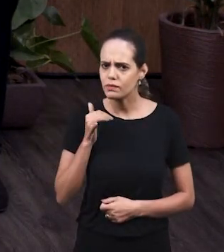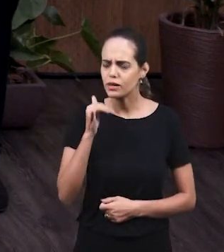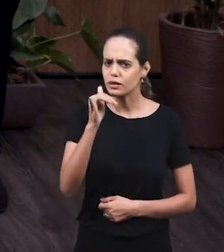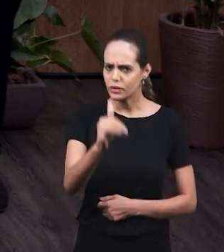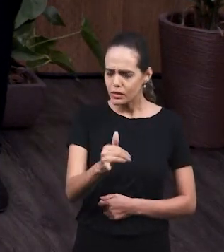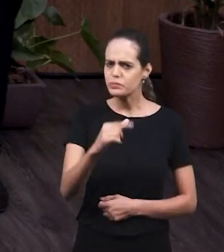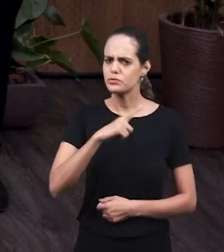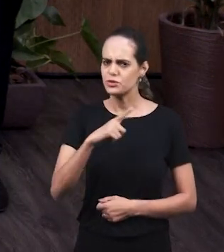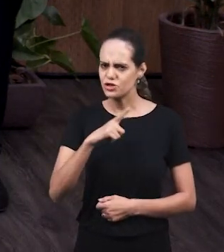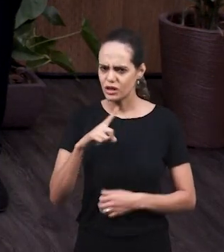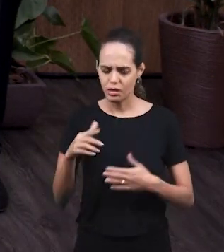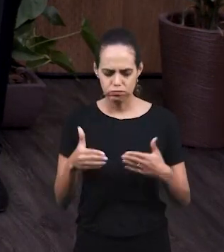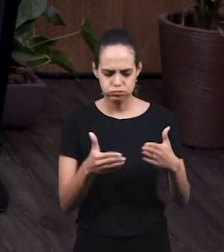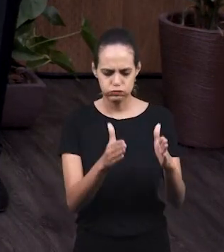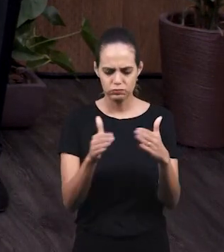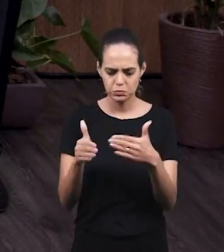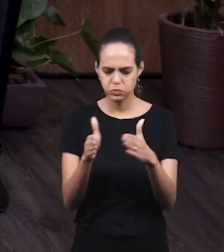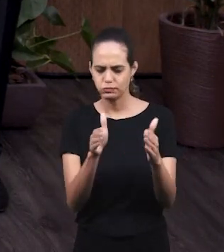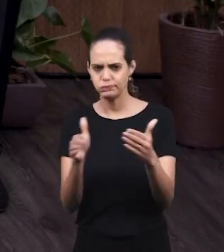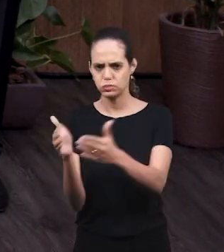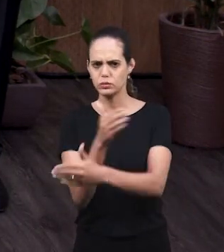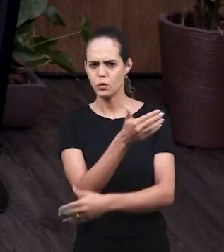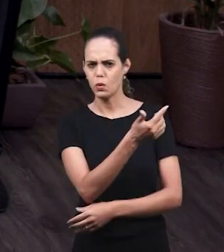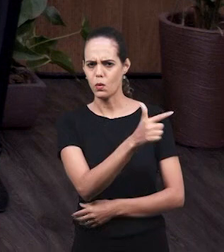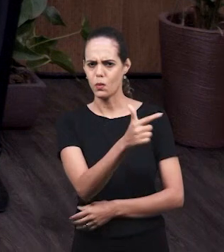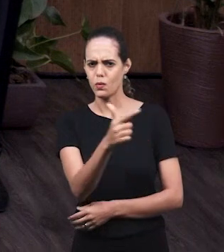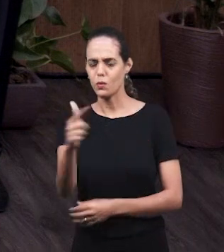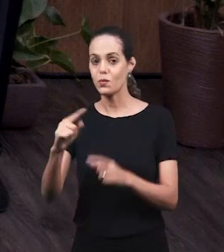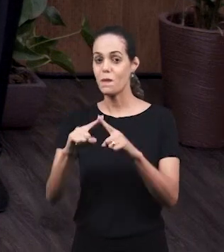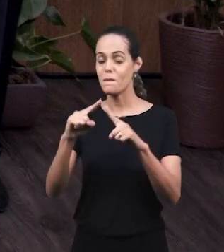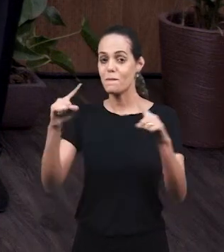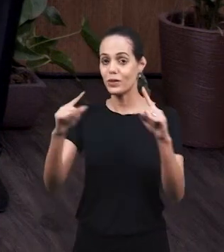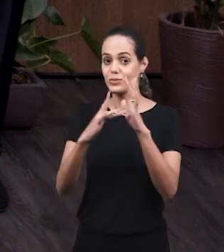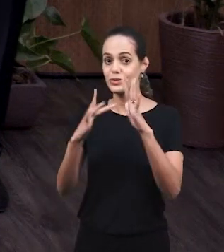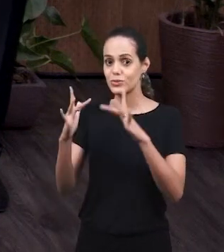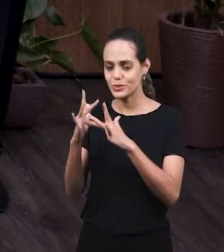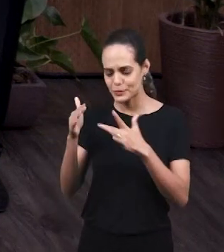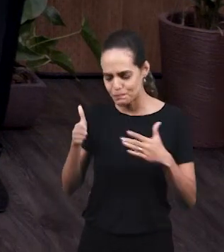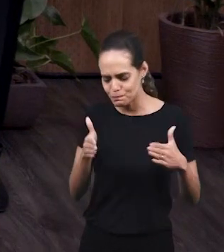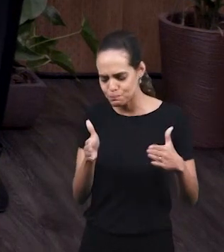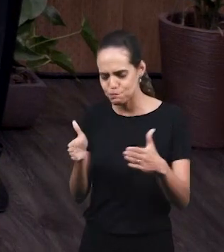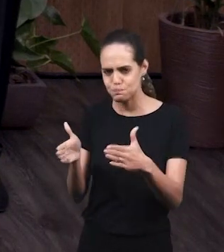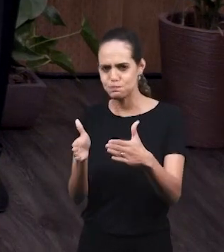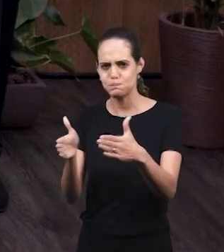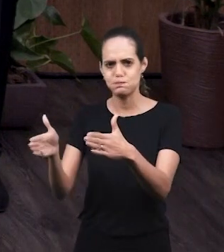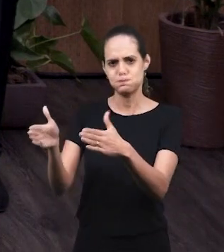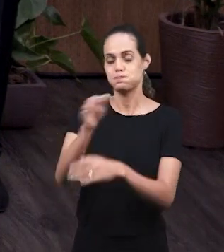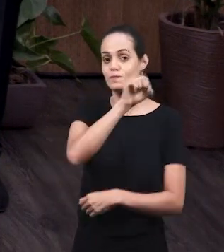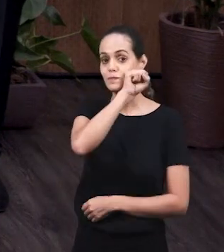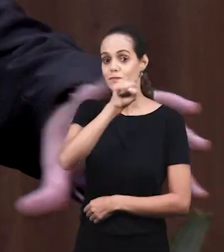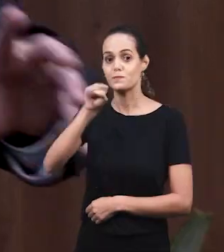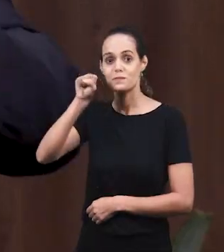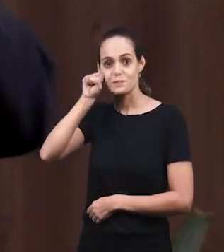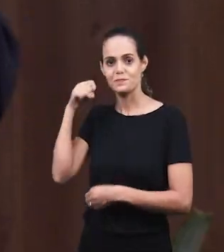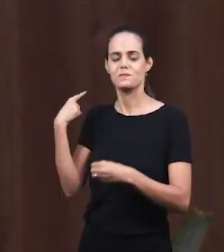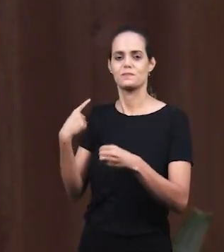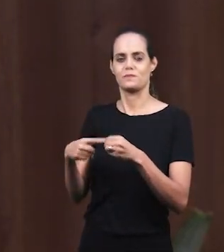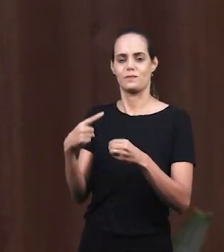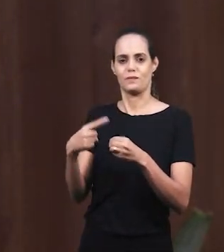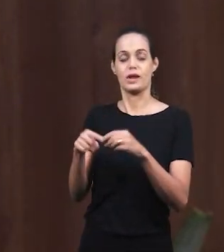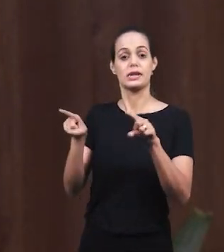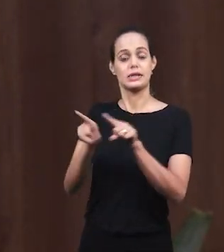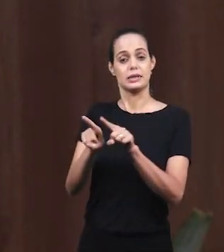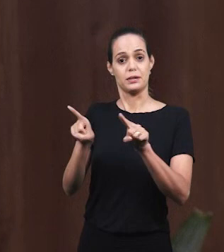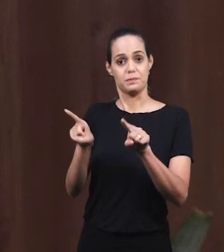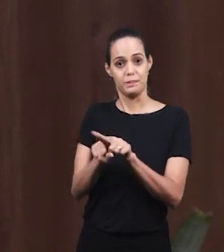chemins. Mais le Seigneur Jésus, il est passé par Samarie, par la ville de Sichem,